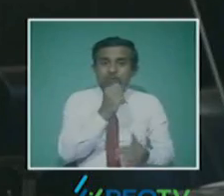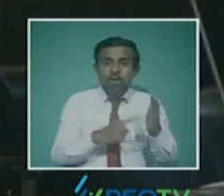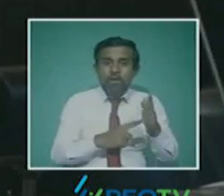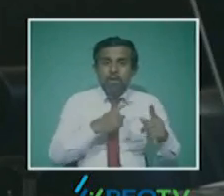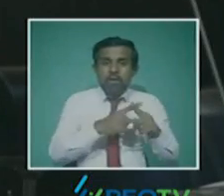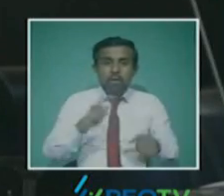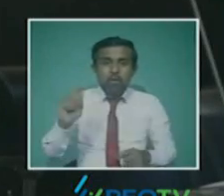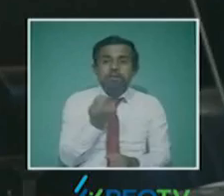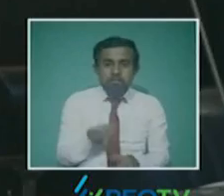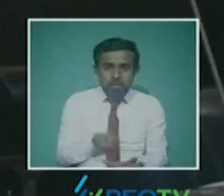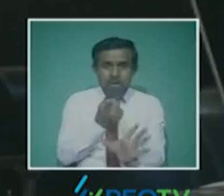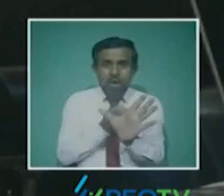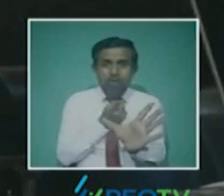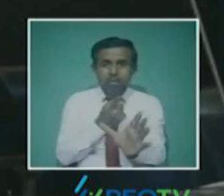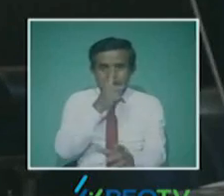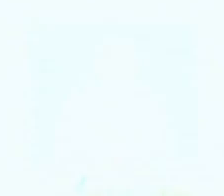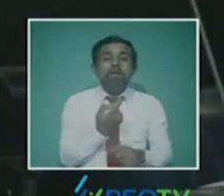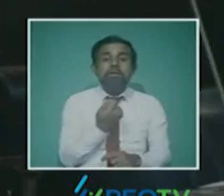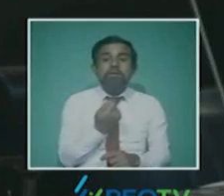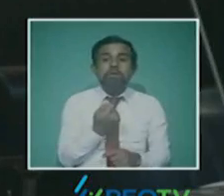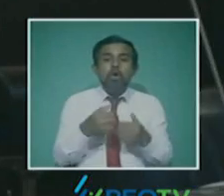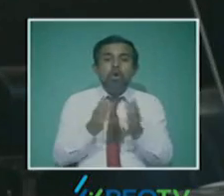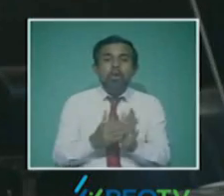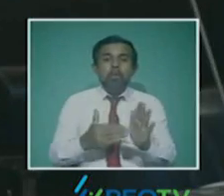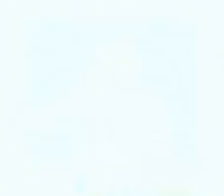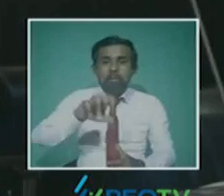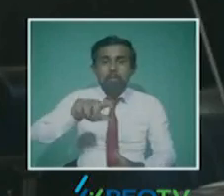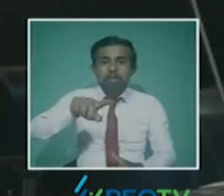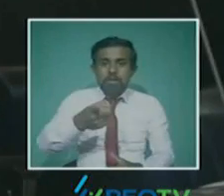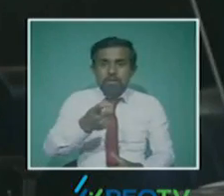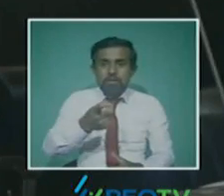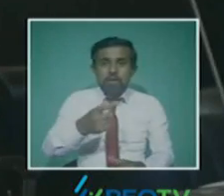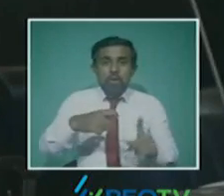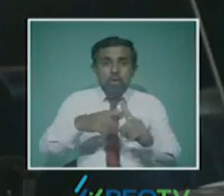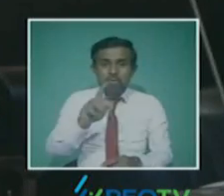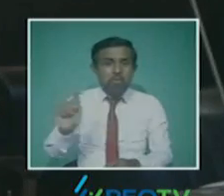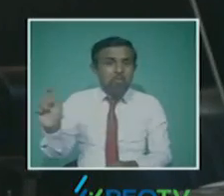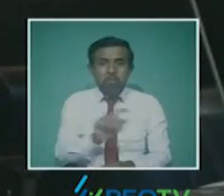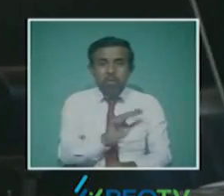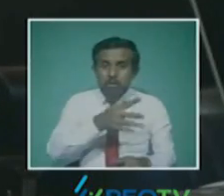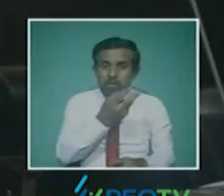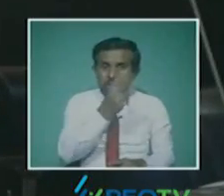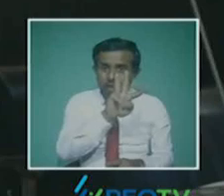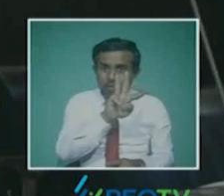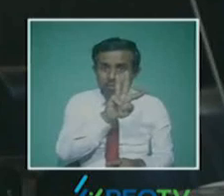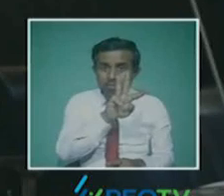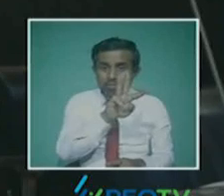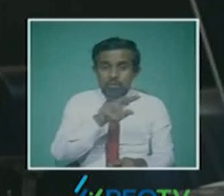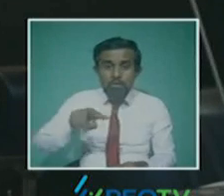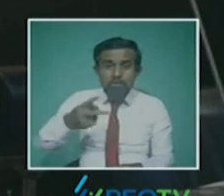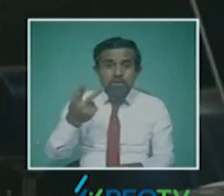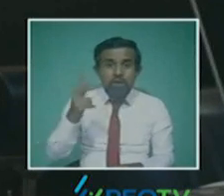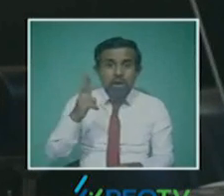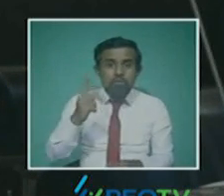අය නොකරගත්ත මුදල මේ මාස කීපය ඇතුළත මිලියන 5130. කියන්නේ කෝටි 513. ආයතන 11. කෝටි 280ක්ම